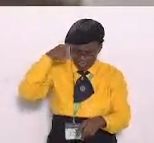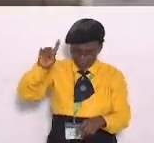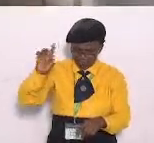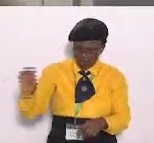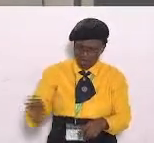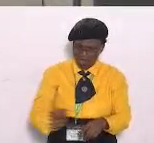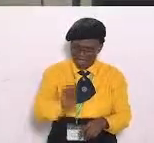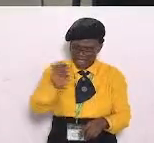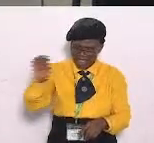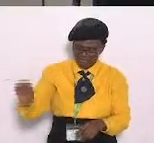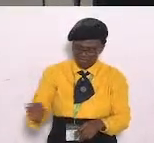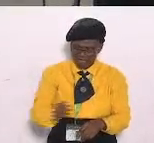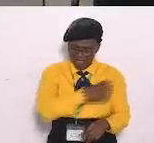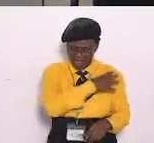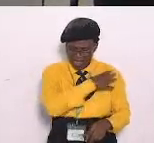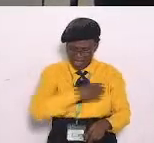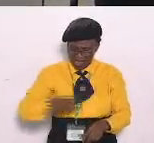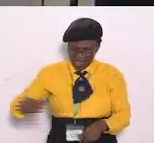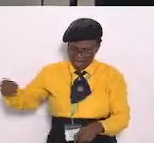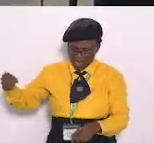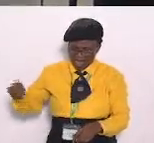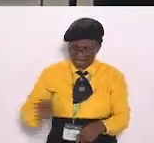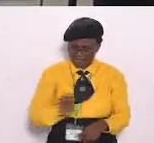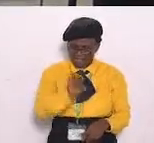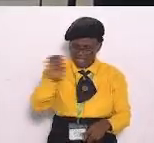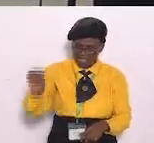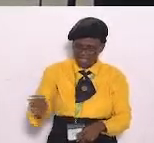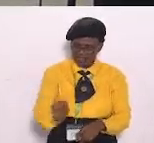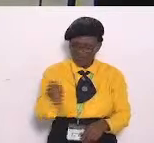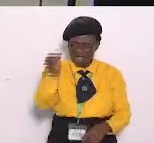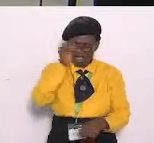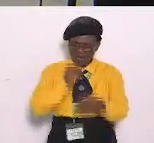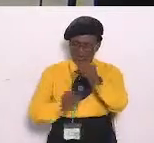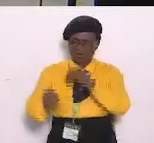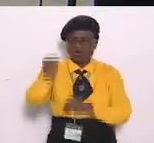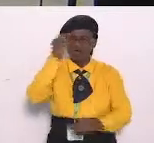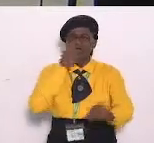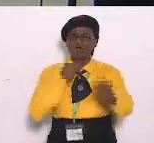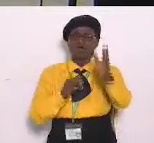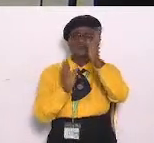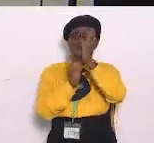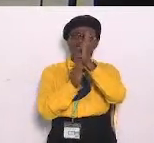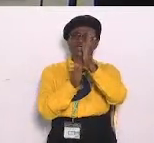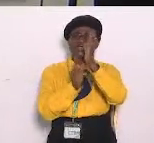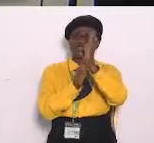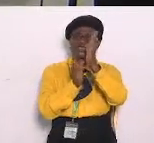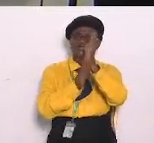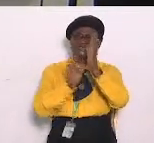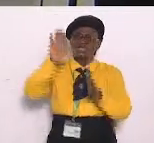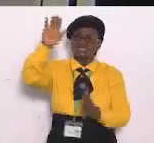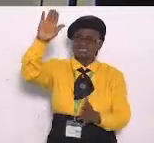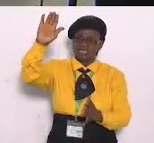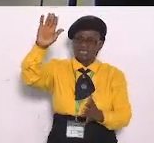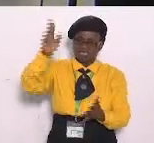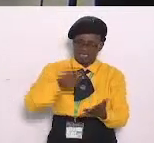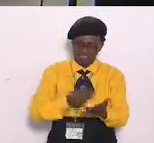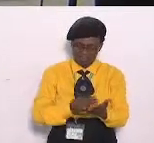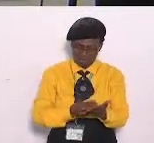durera à jamais et à jamais oh